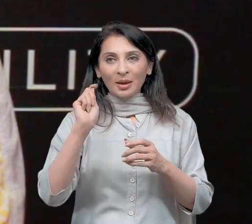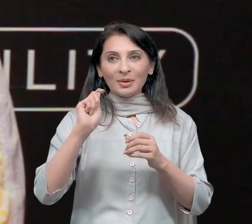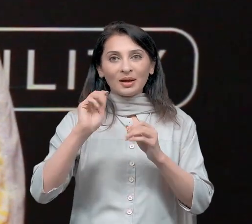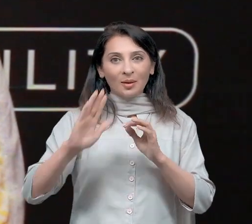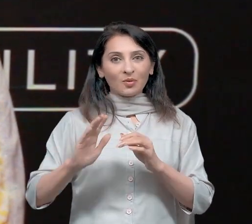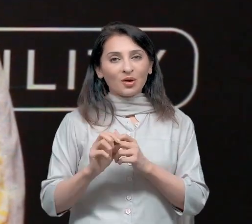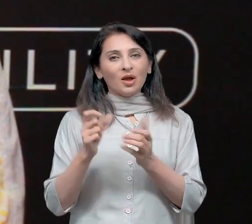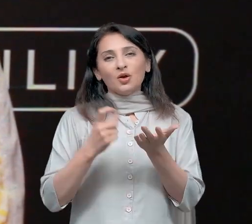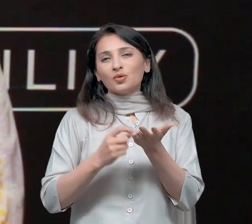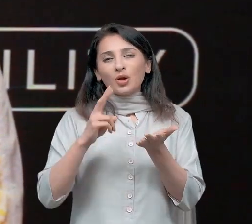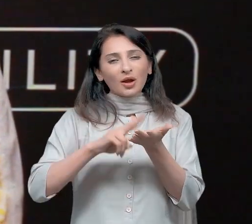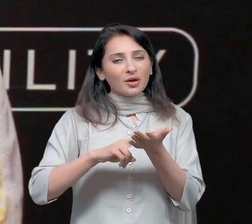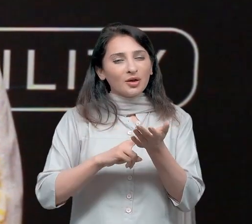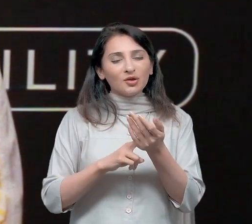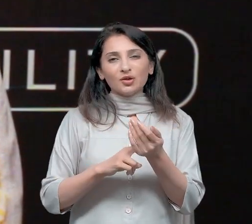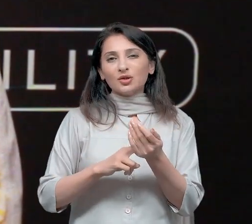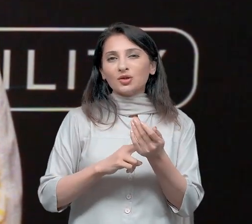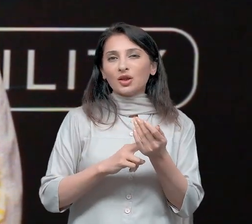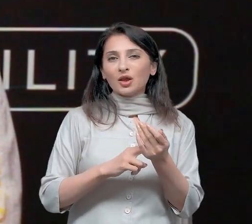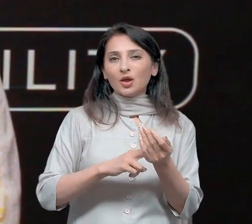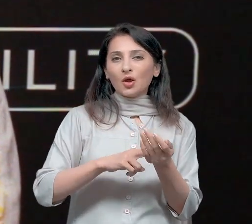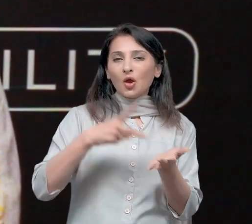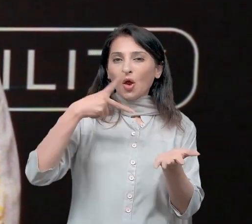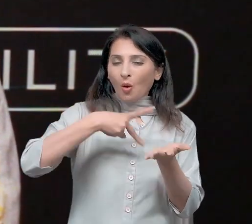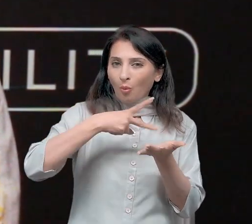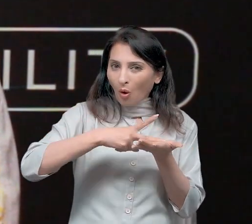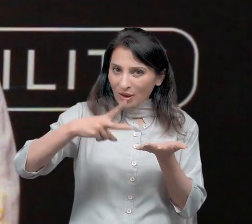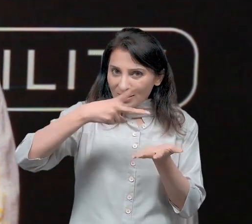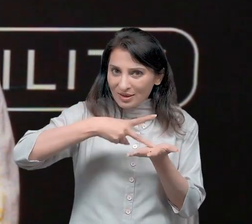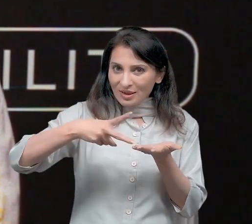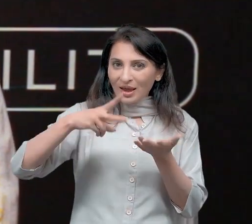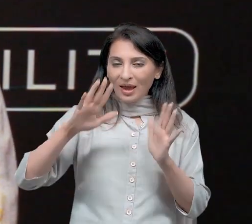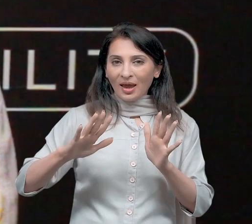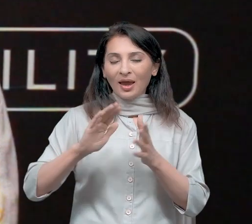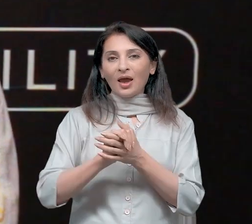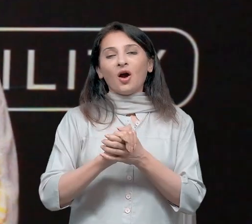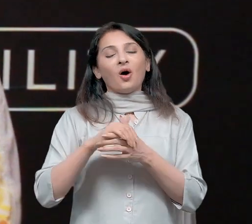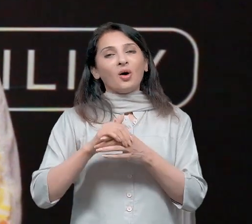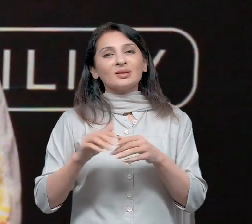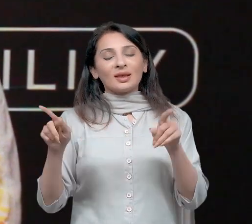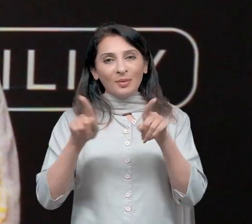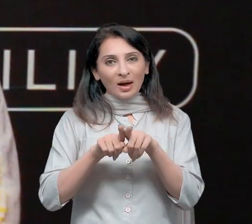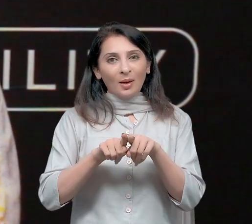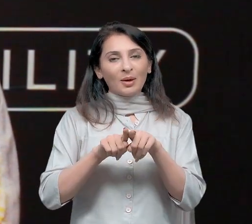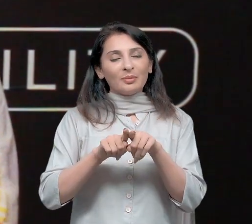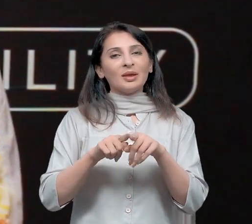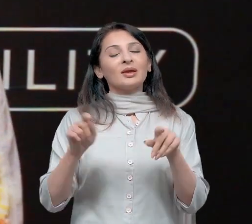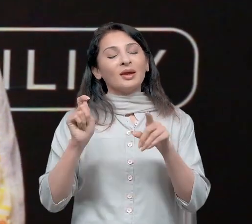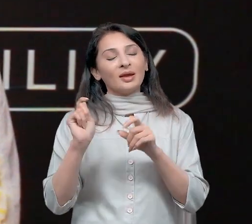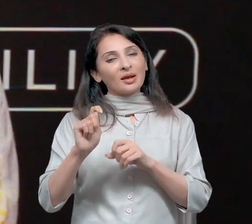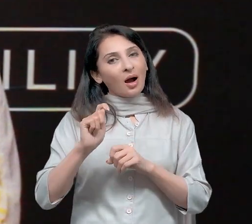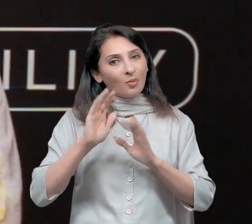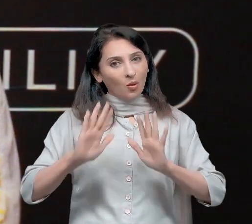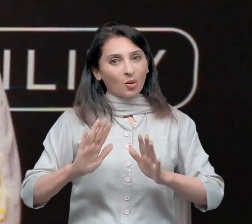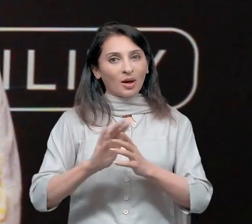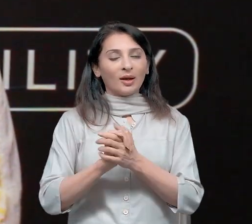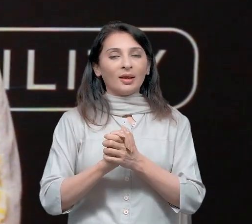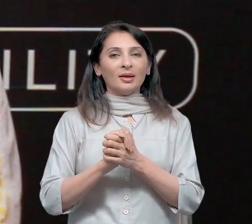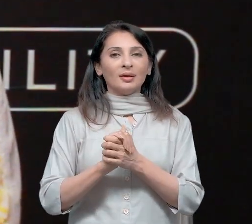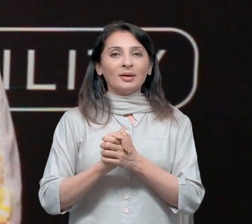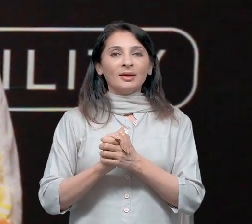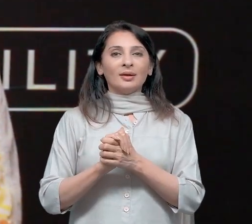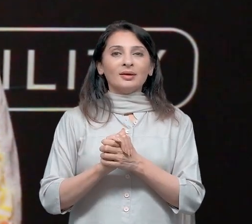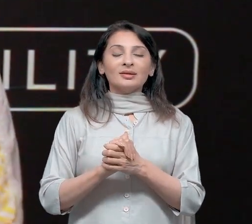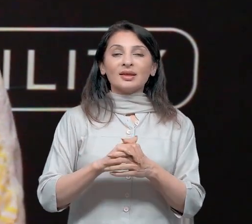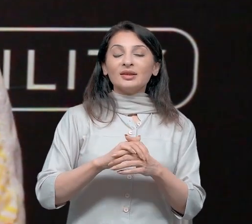اوپر کام ہو رہا ہے، عورتوں کے جینڈر ایکوالٹی کے اوپر. اور اس کے اوپر ضروری ہے کہ بیلٹ اینڈ روڈ انیشیٹو جس میں سی پیک کا بہت اہم کردار